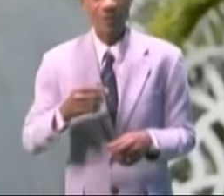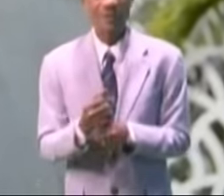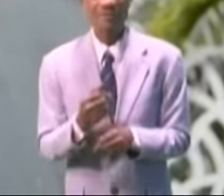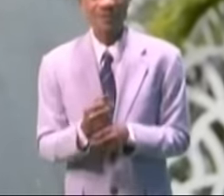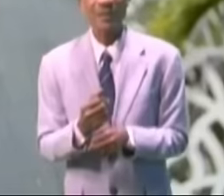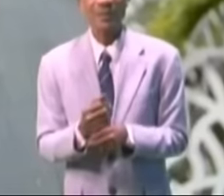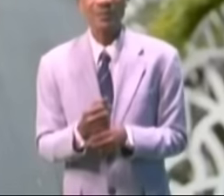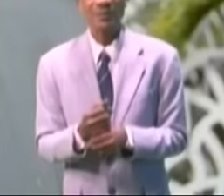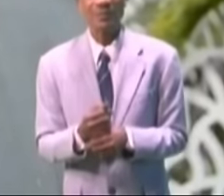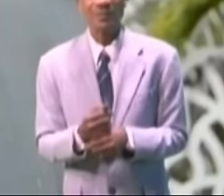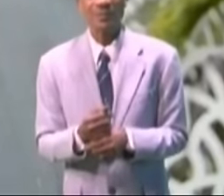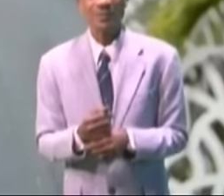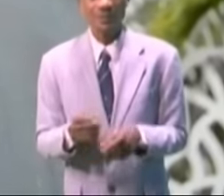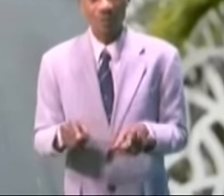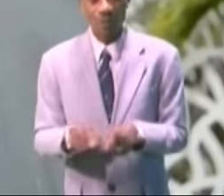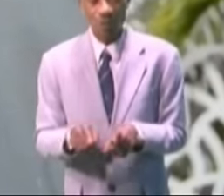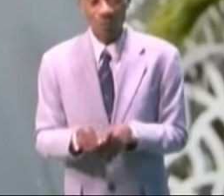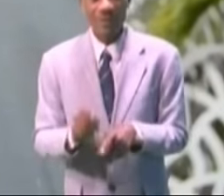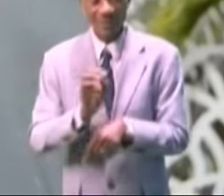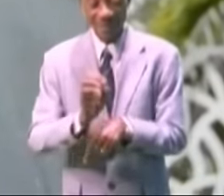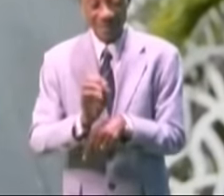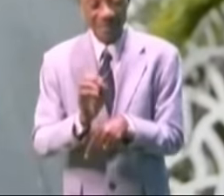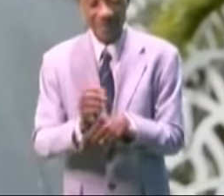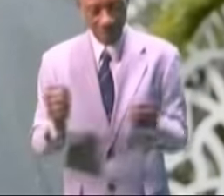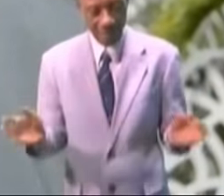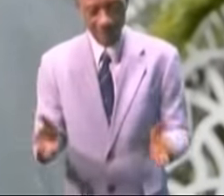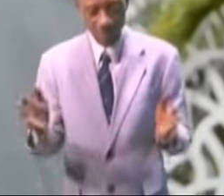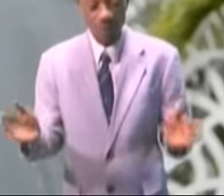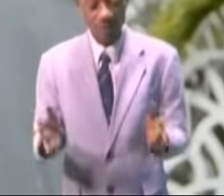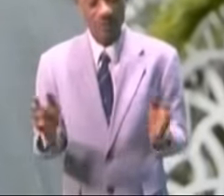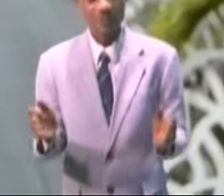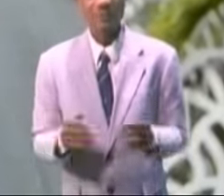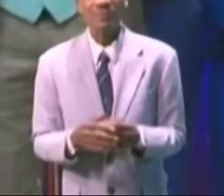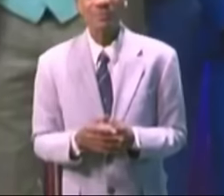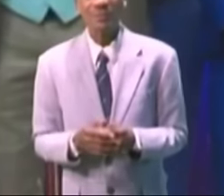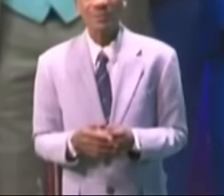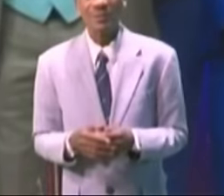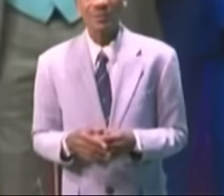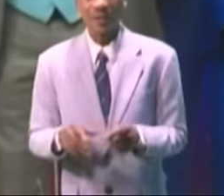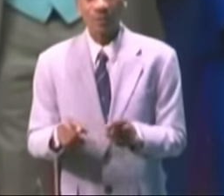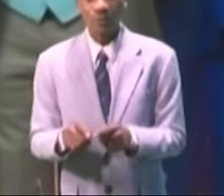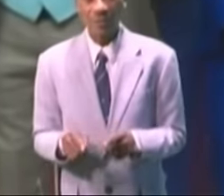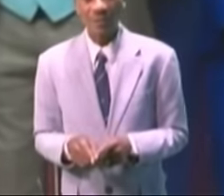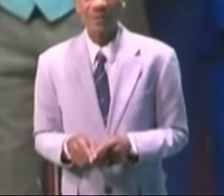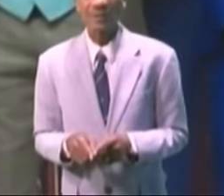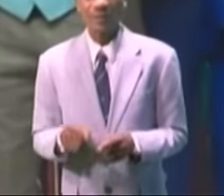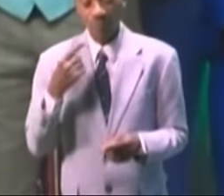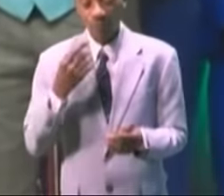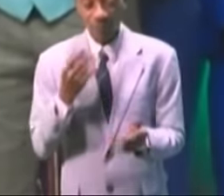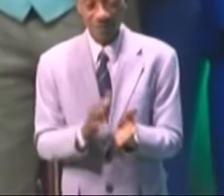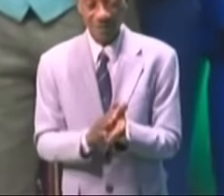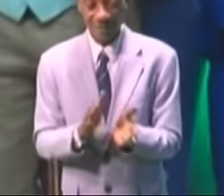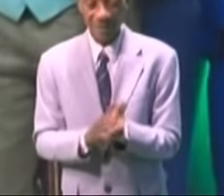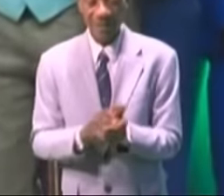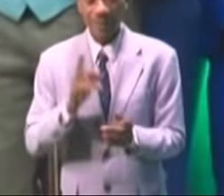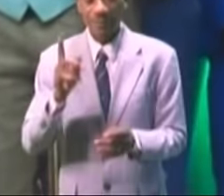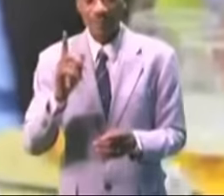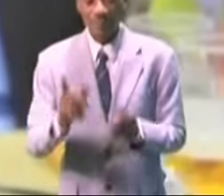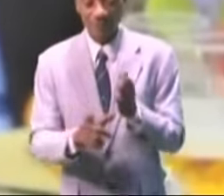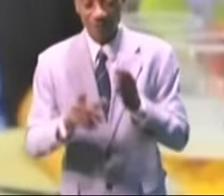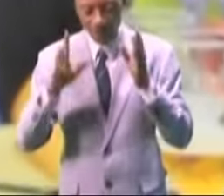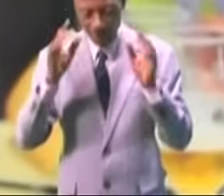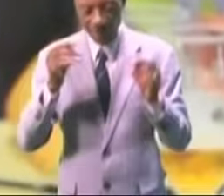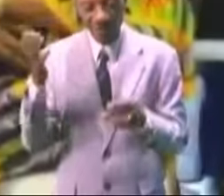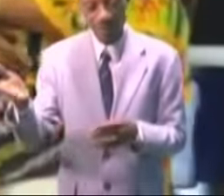d'une de nos communautés. Donc, il sera performant. Le révérend pasteur Jean-Moïse Mateso a martelé